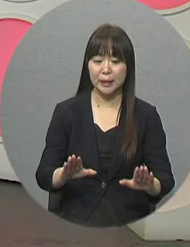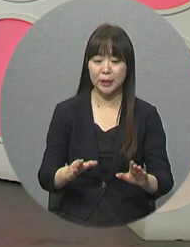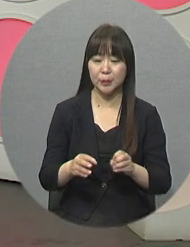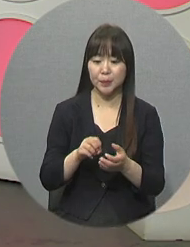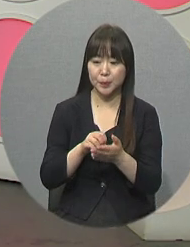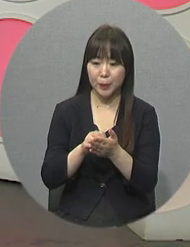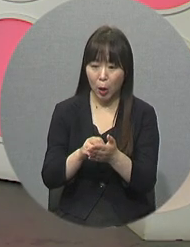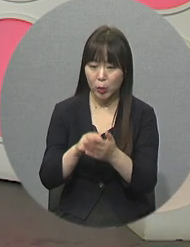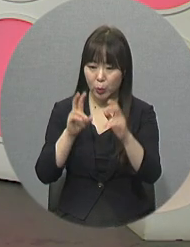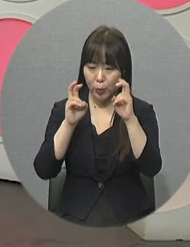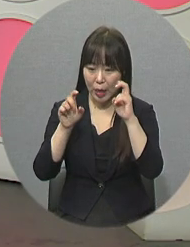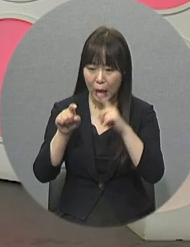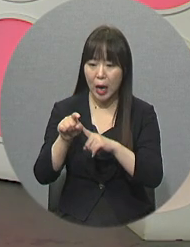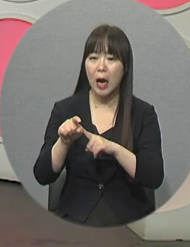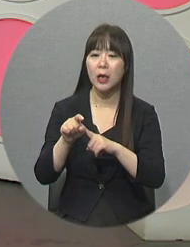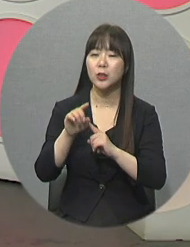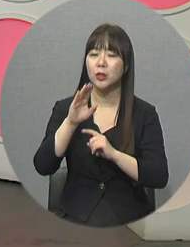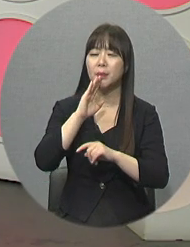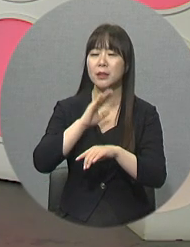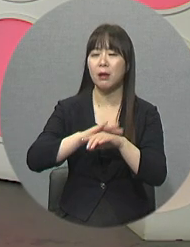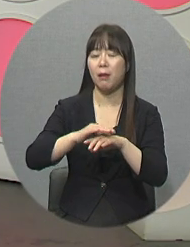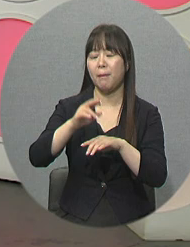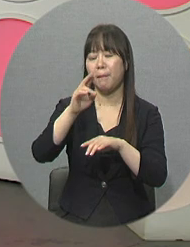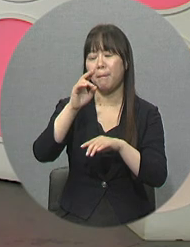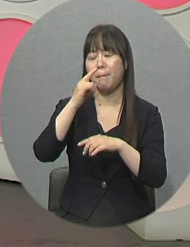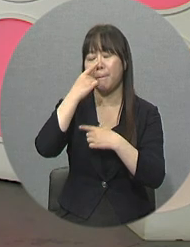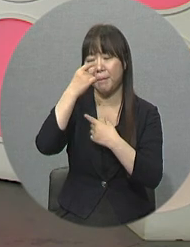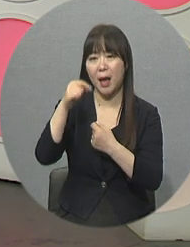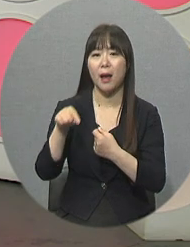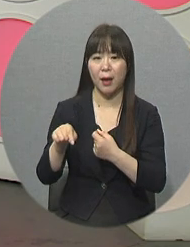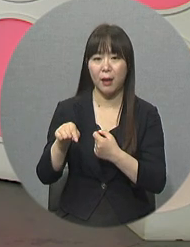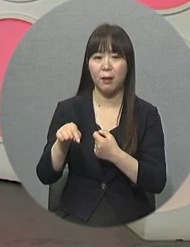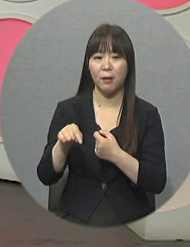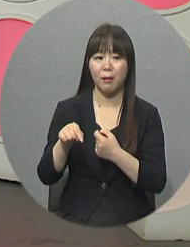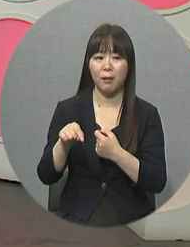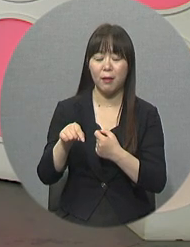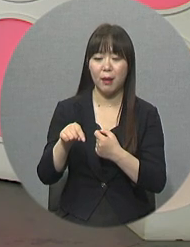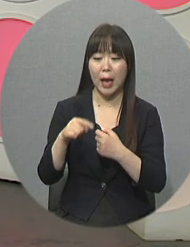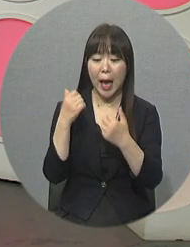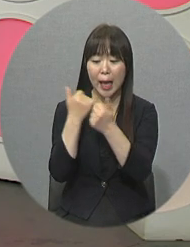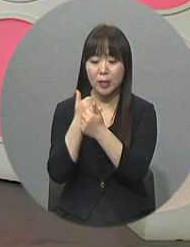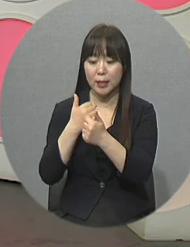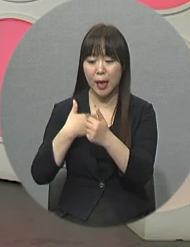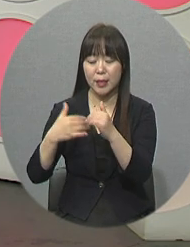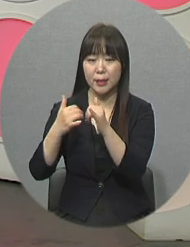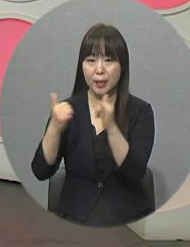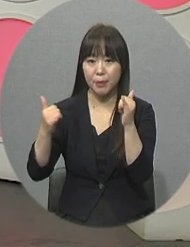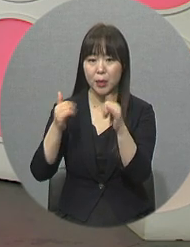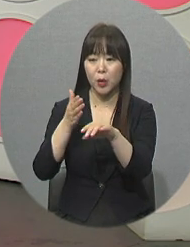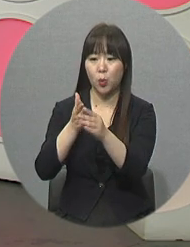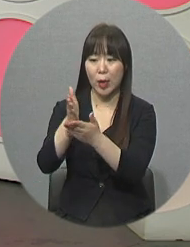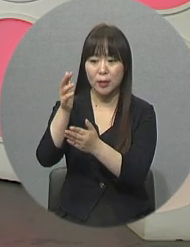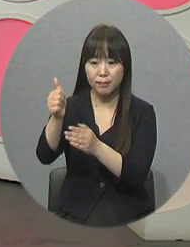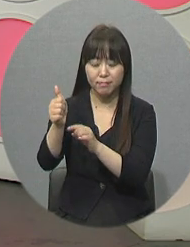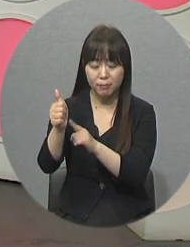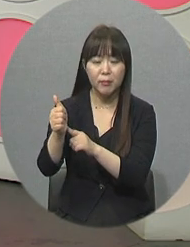회사는 저에게 안성맞춤이었고 아저씨 지인이기도 한